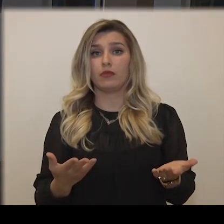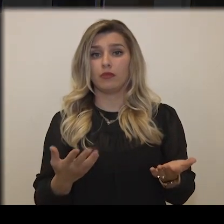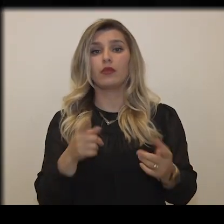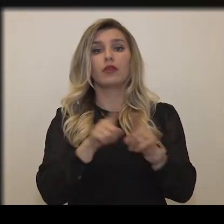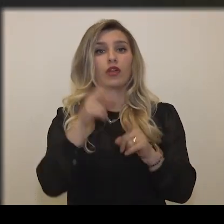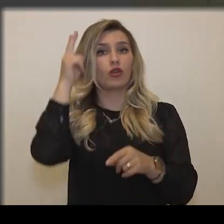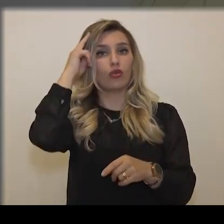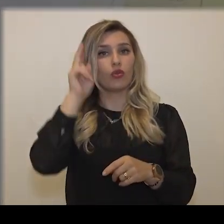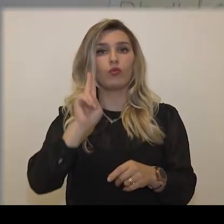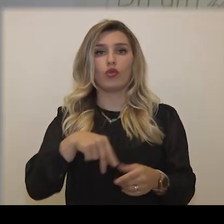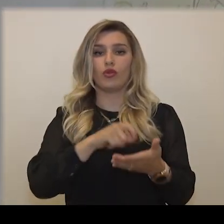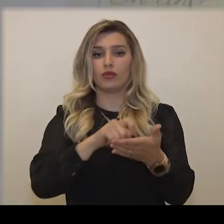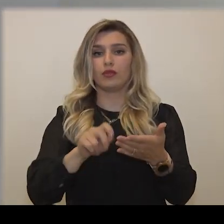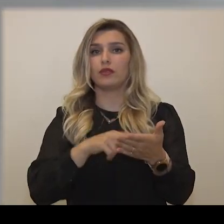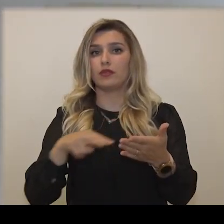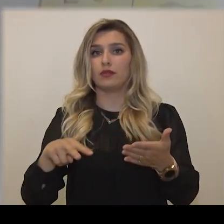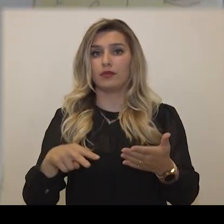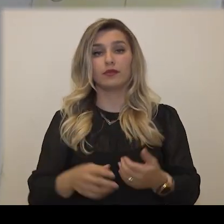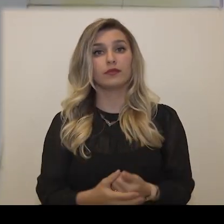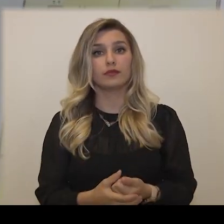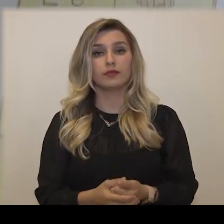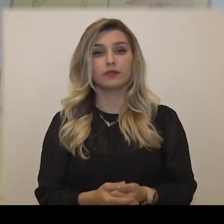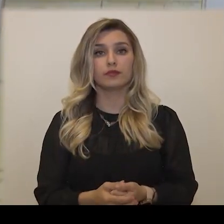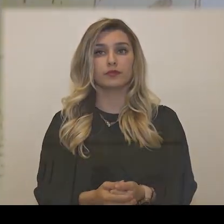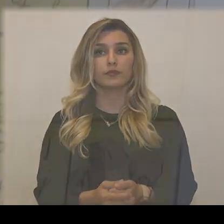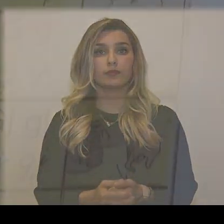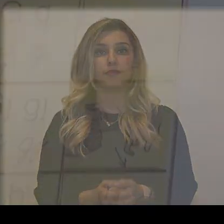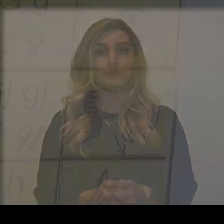duke njohur shkrim dhe lexim.